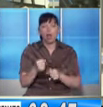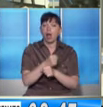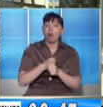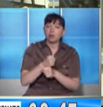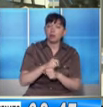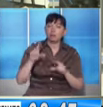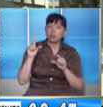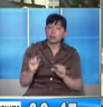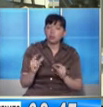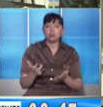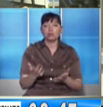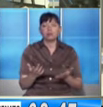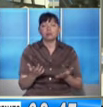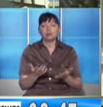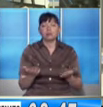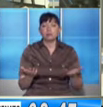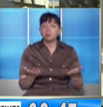farmacii ambulante.